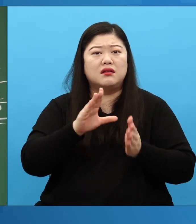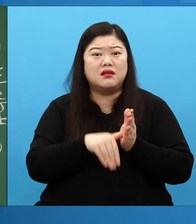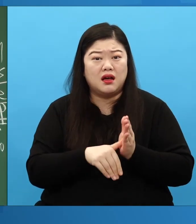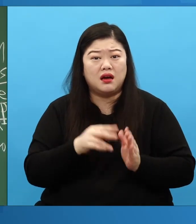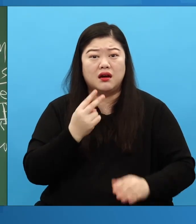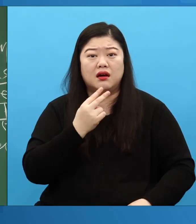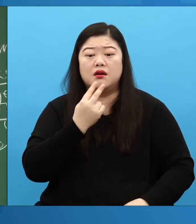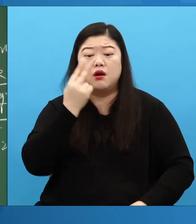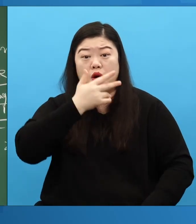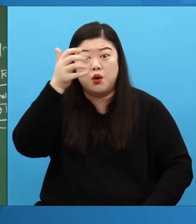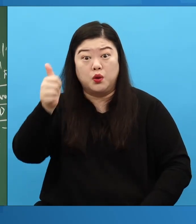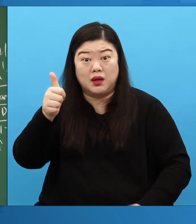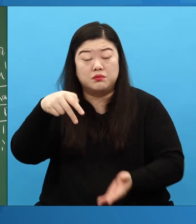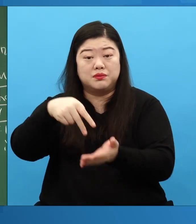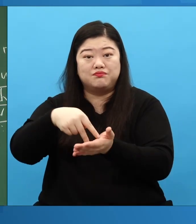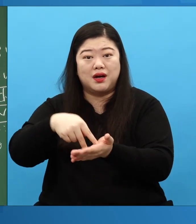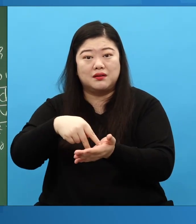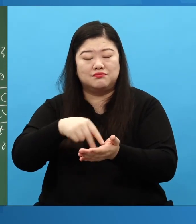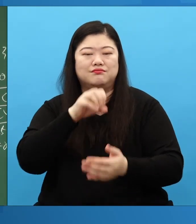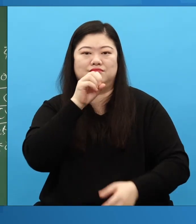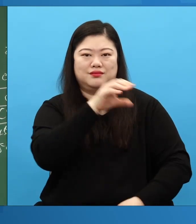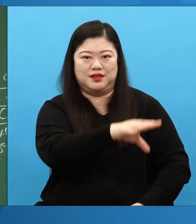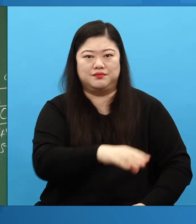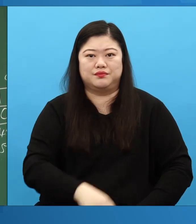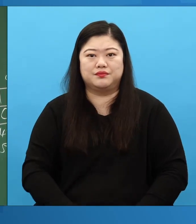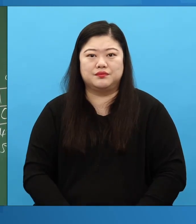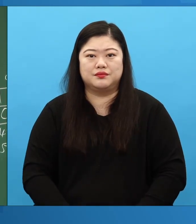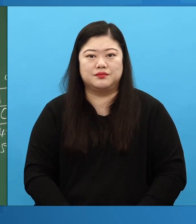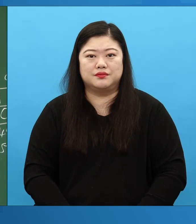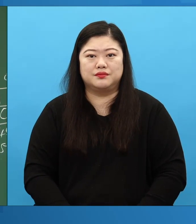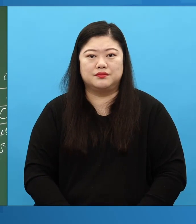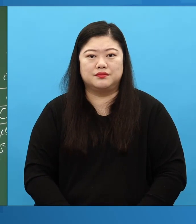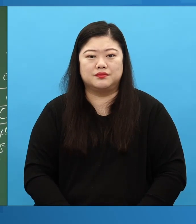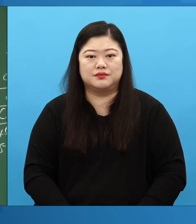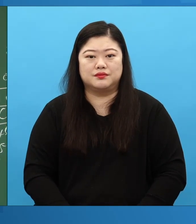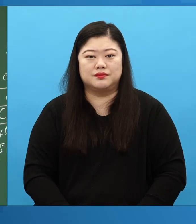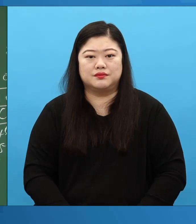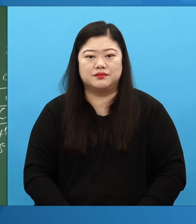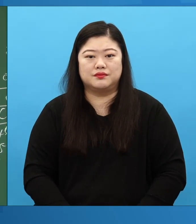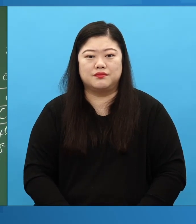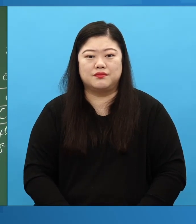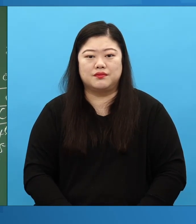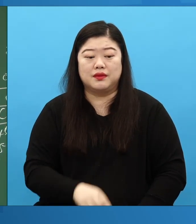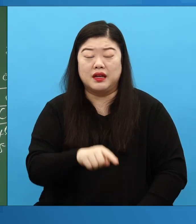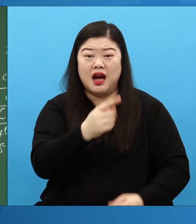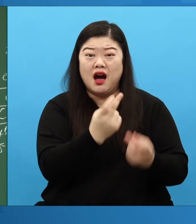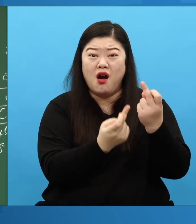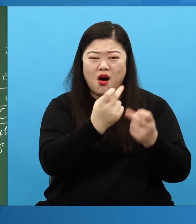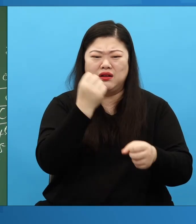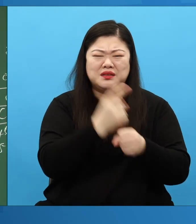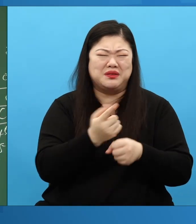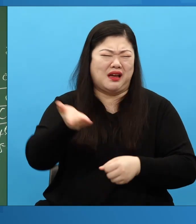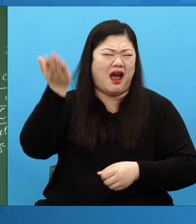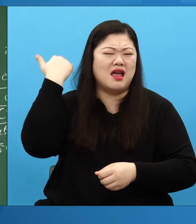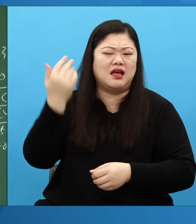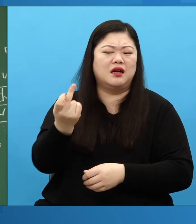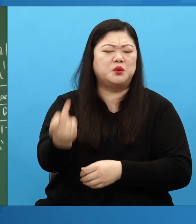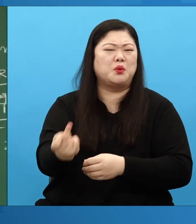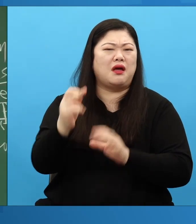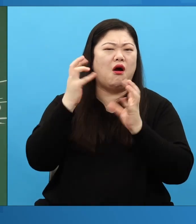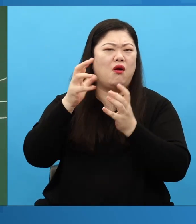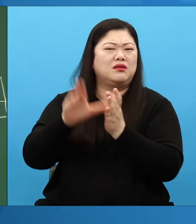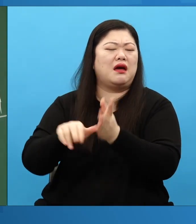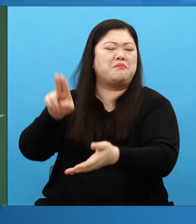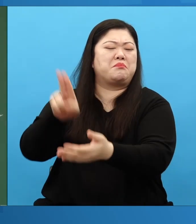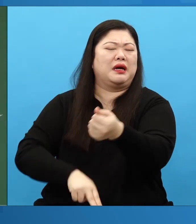the brothers thought when they heard Joseph 아, 저거는 crying. 보통 울음이 아니다. And they said, that's not 자기들 just 잘못이 your, 있으니 자기들 겁이 나는 거죠. that's not your normal or average cry.